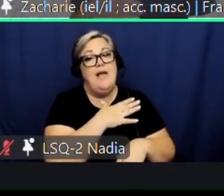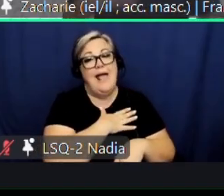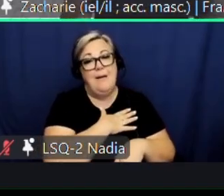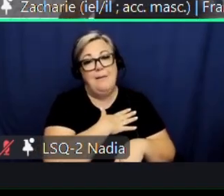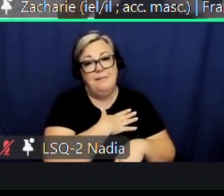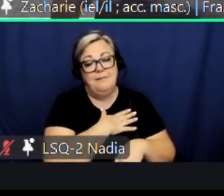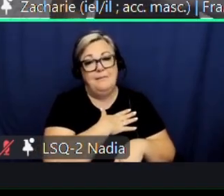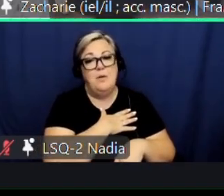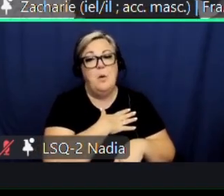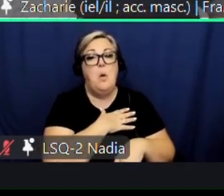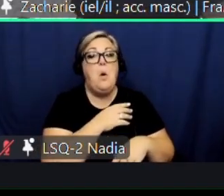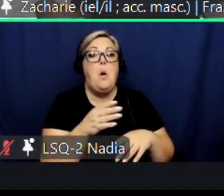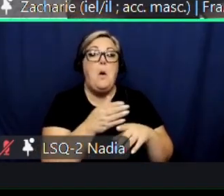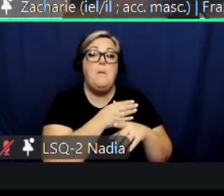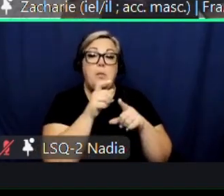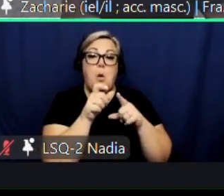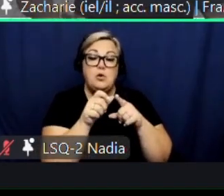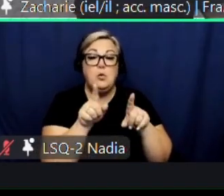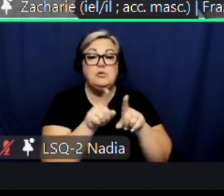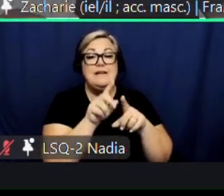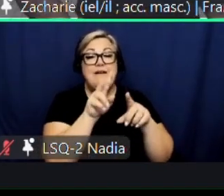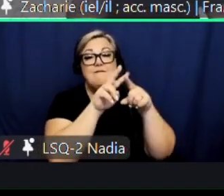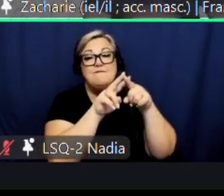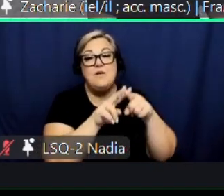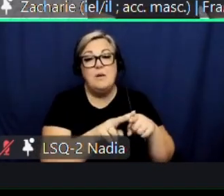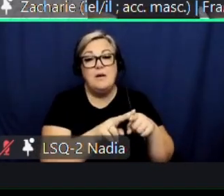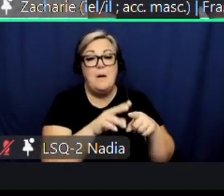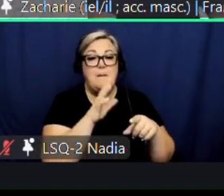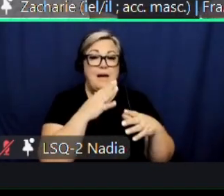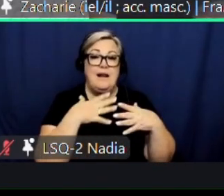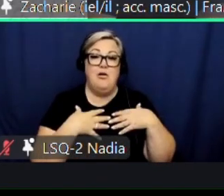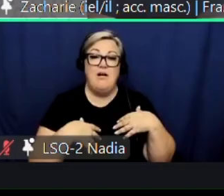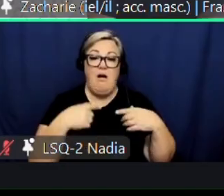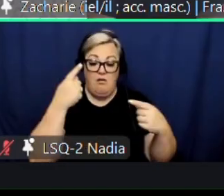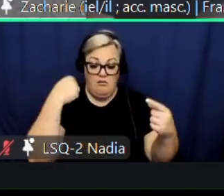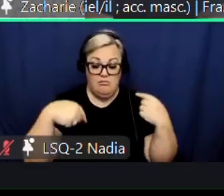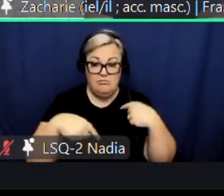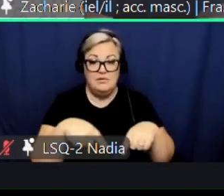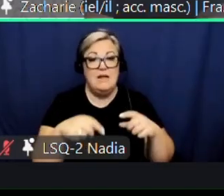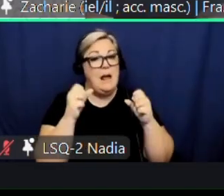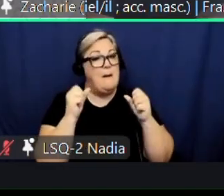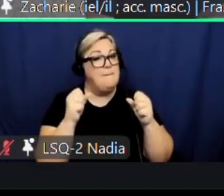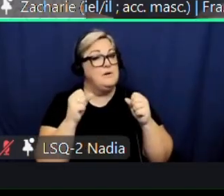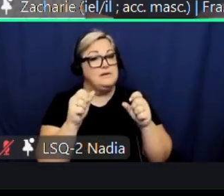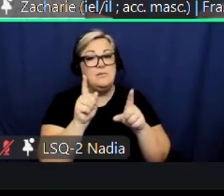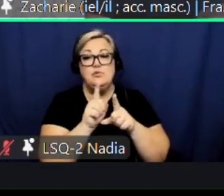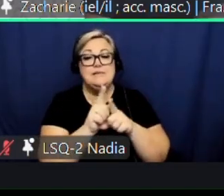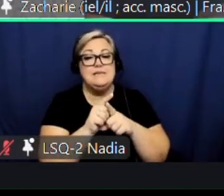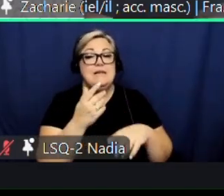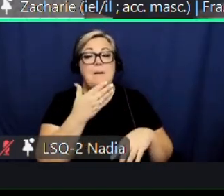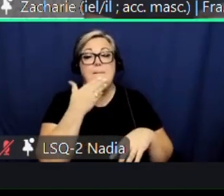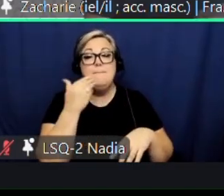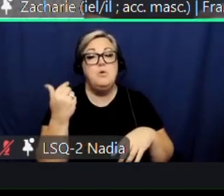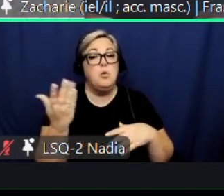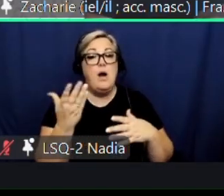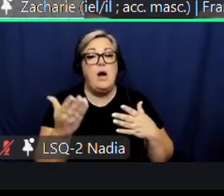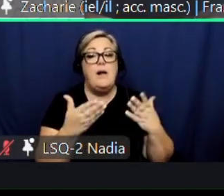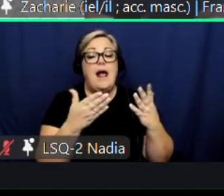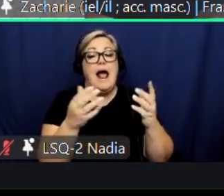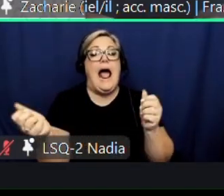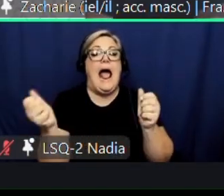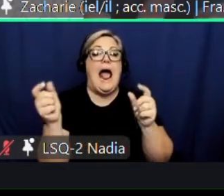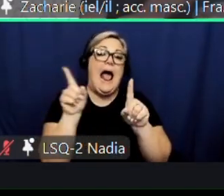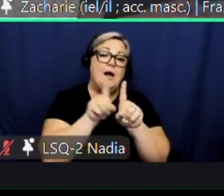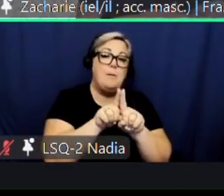au niveau des pronoms, mais aussi le vocabulaire pour parler de l'anatomie. Lorsqu'il est possible, il est également préférable d'offrir un